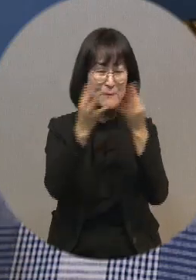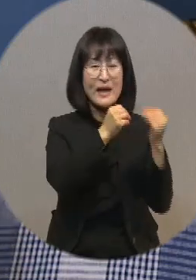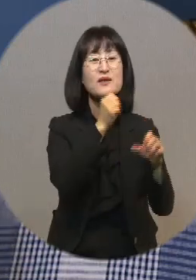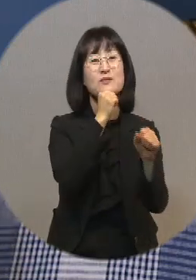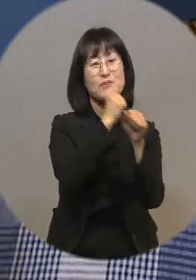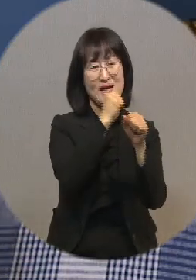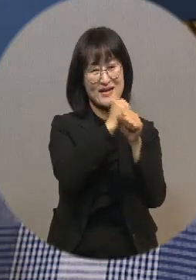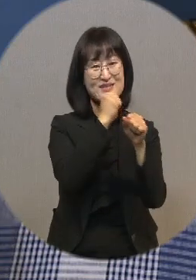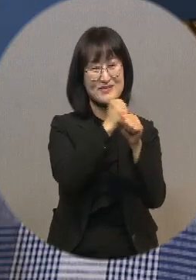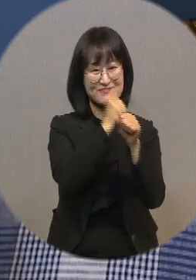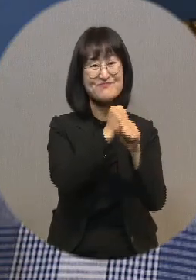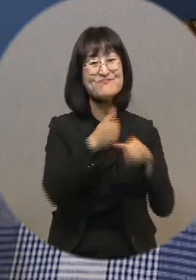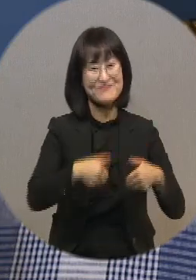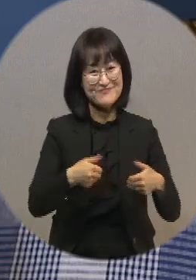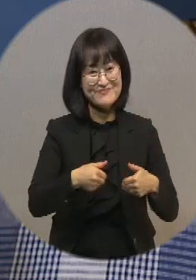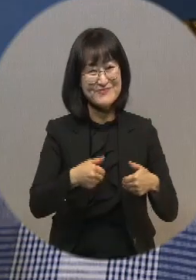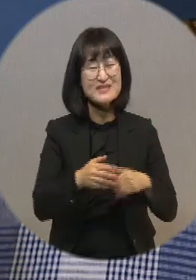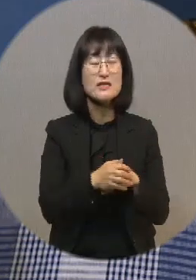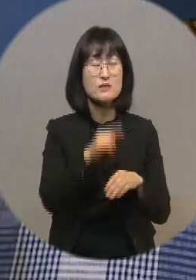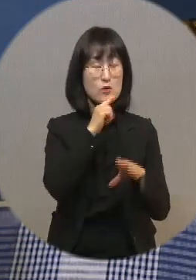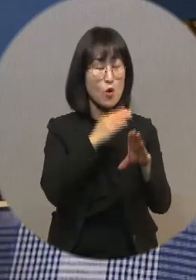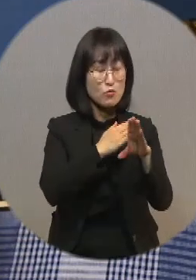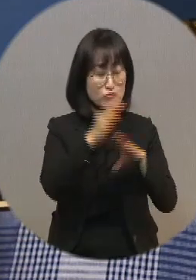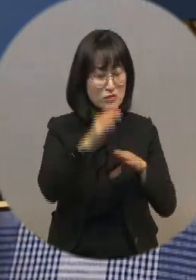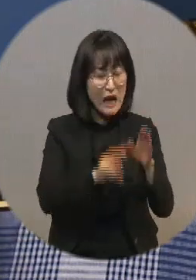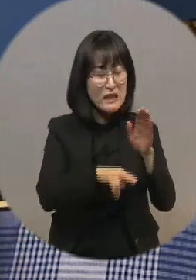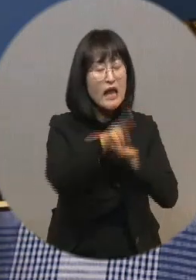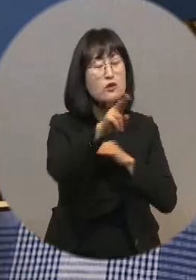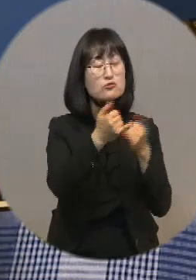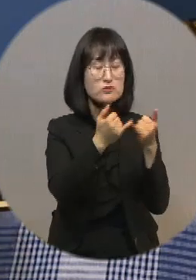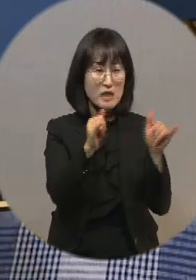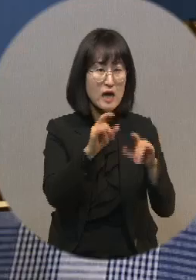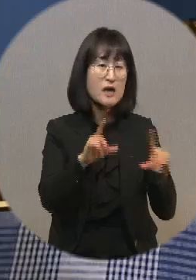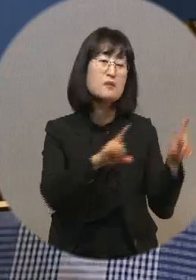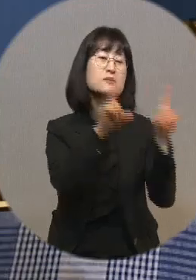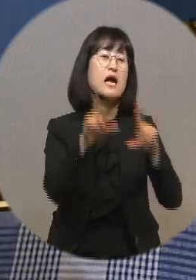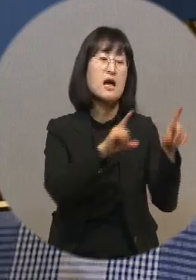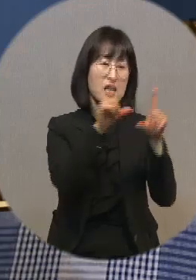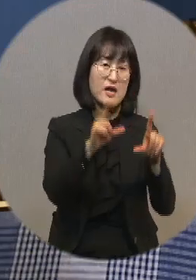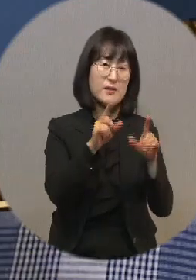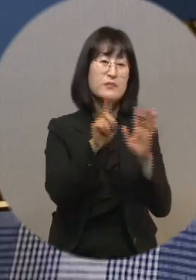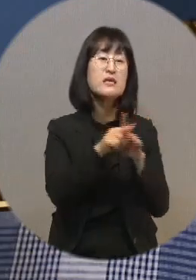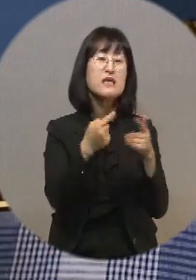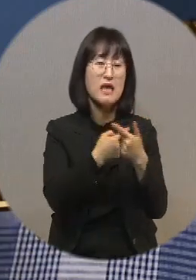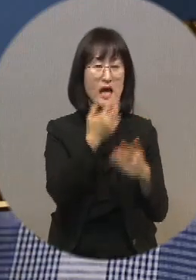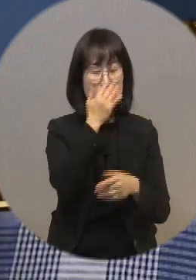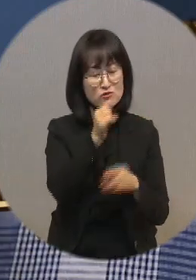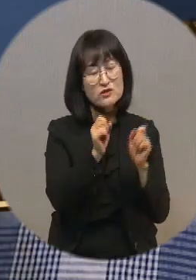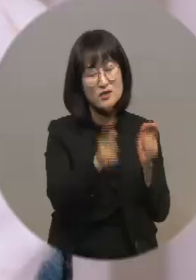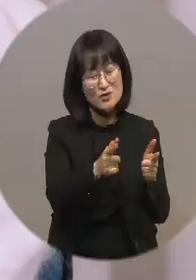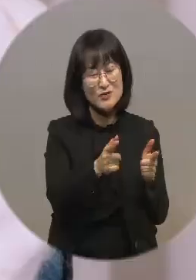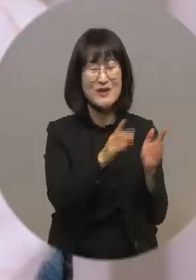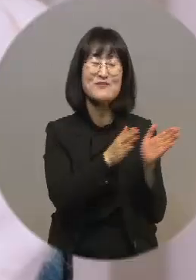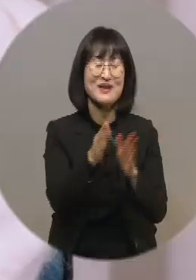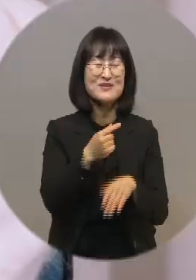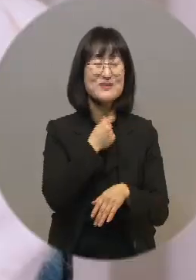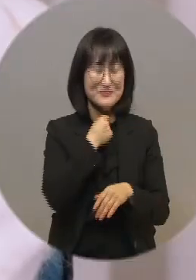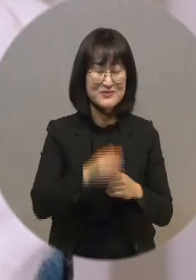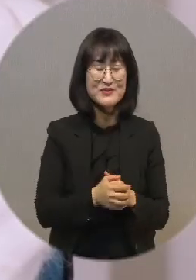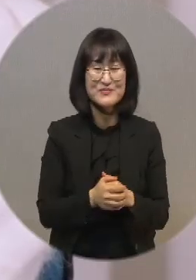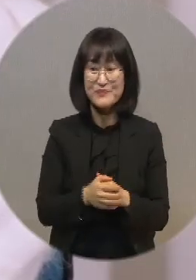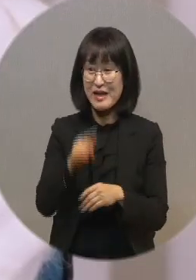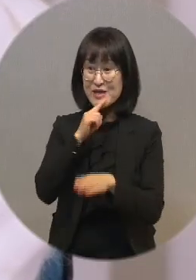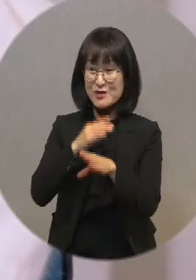네. 탈북민들의 삶을 좀 이해할 수 있는 그런 기회를 마련하고 싶습니다. 자, 북한